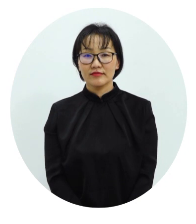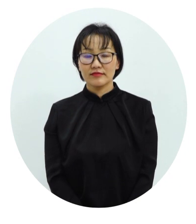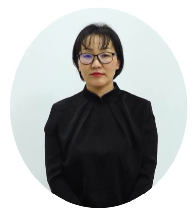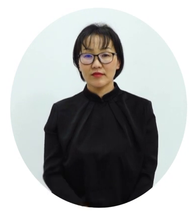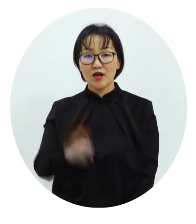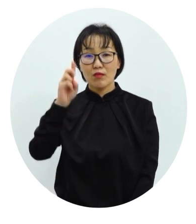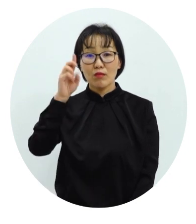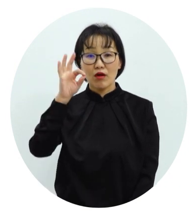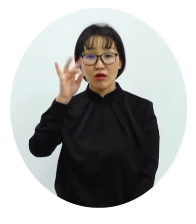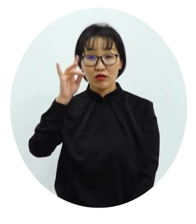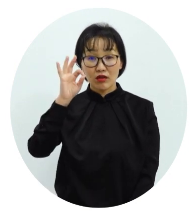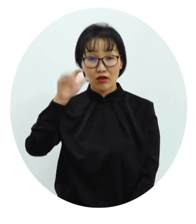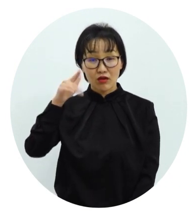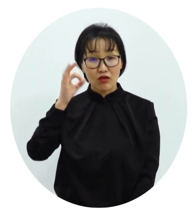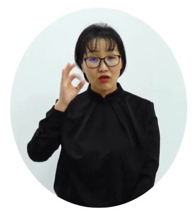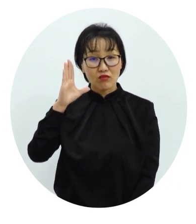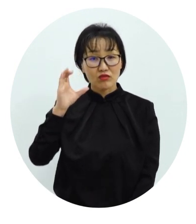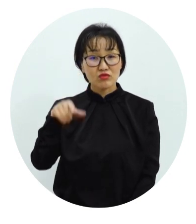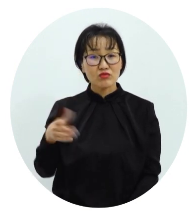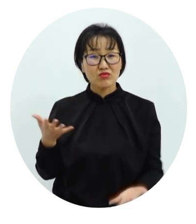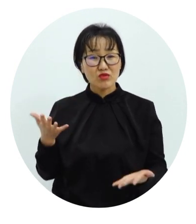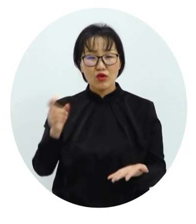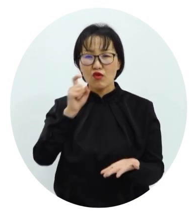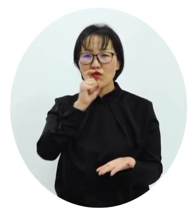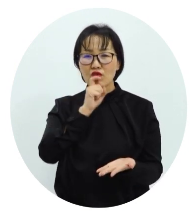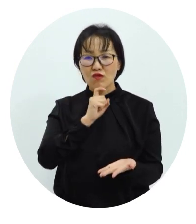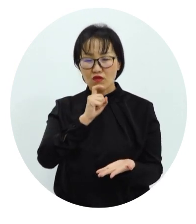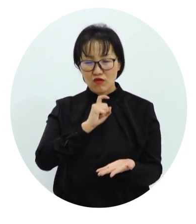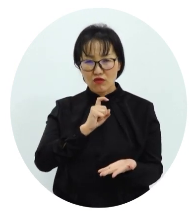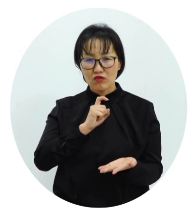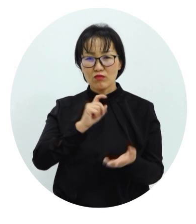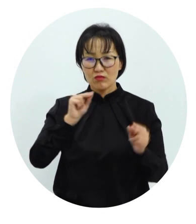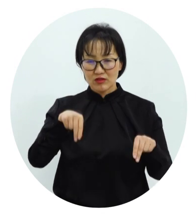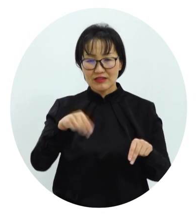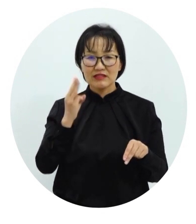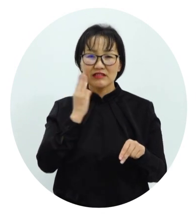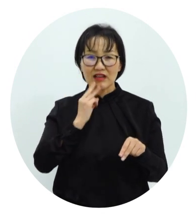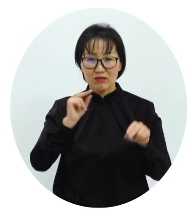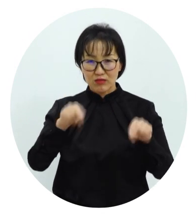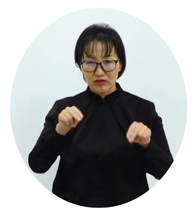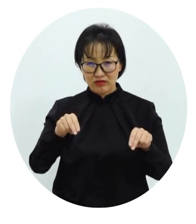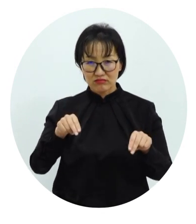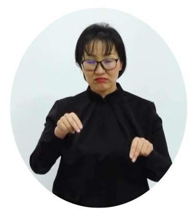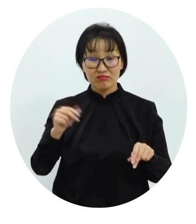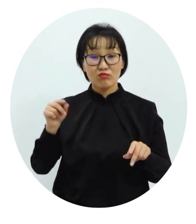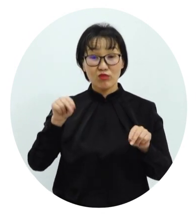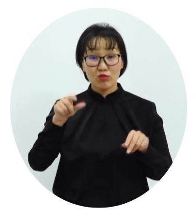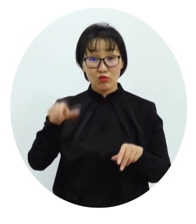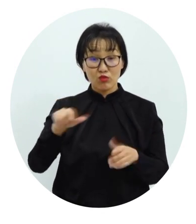За, борг үгс. Борг үгс гэдэг маань хөхөрч, шарлаж, унсан хаг төвсэй гэлнэ.